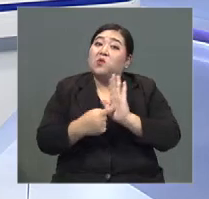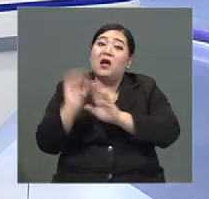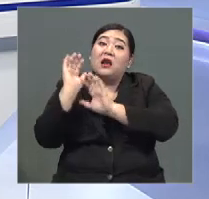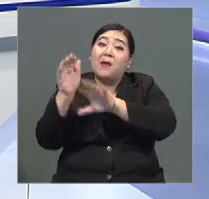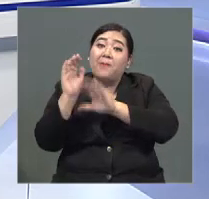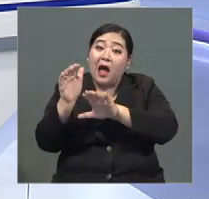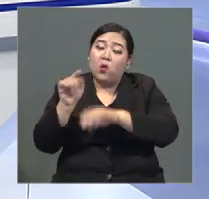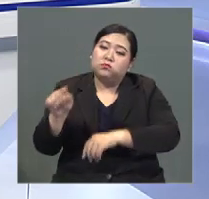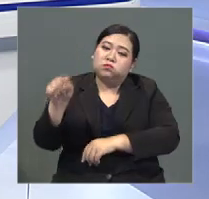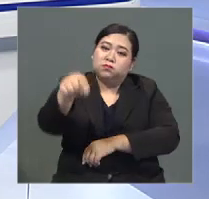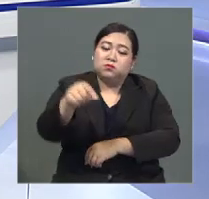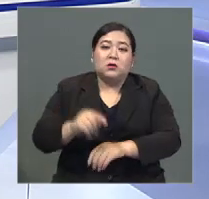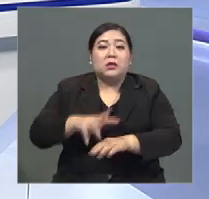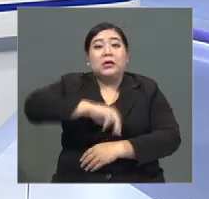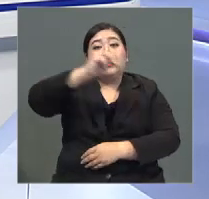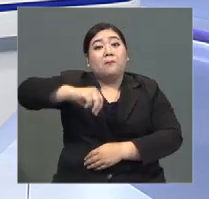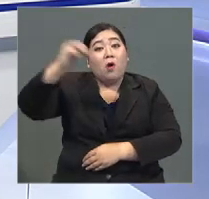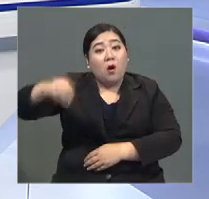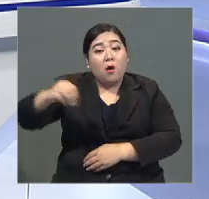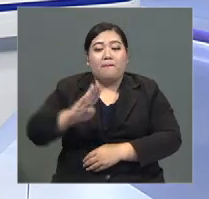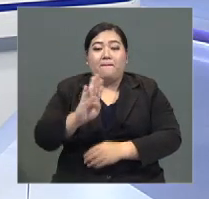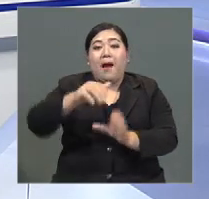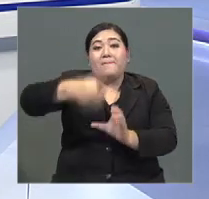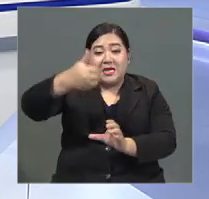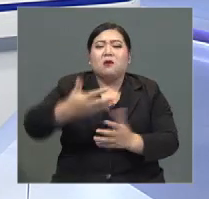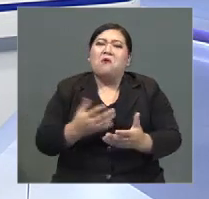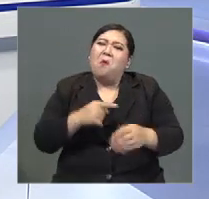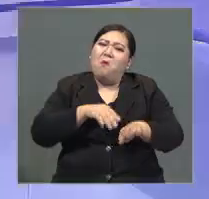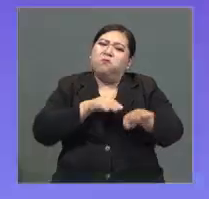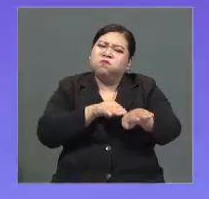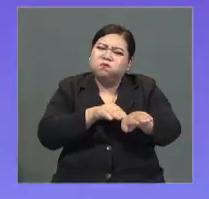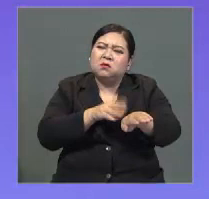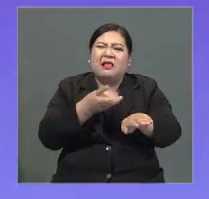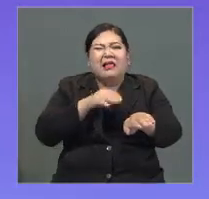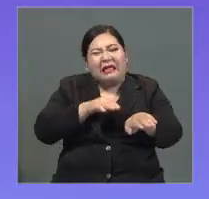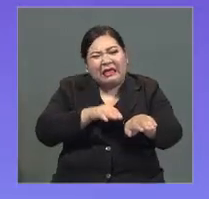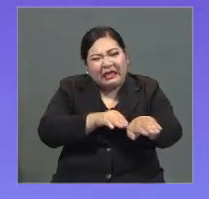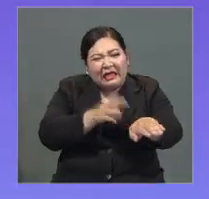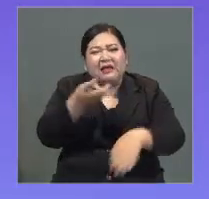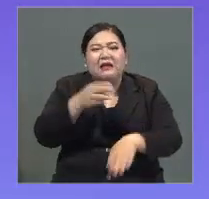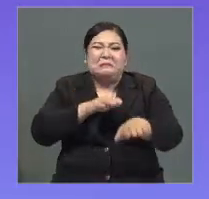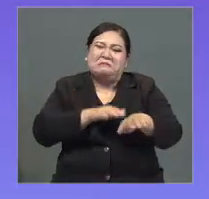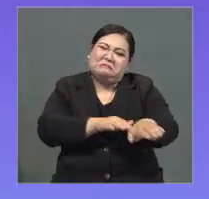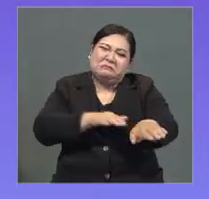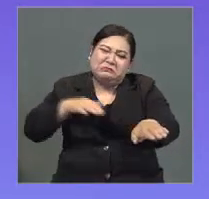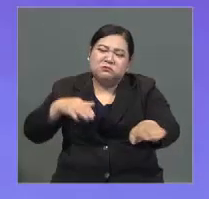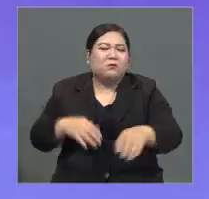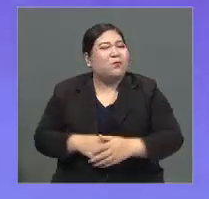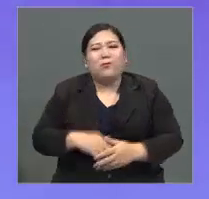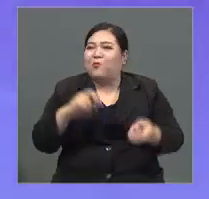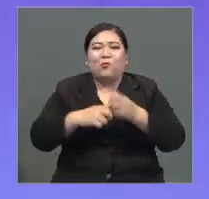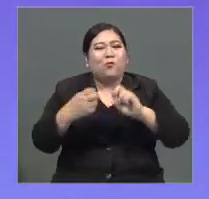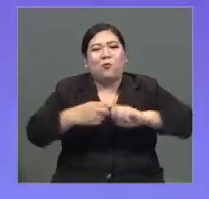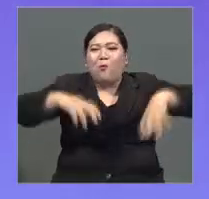จะไปทาง The M. B. กระปิอัี้ก็หยดนิ่งเป็สวใหญ่สลบกนเคลื่อนตัวได้เล็กน้อยก็พพวง